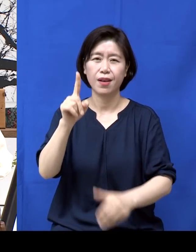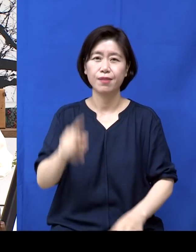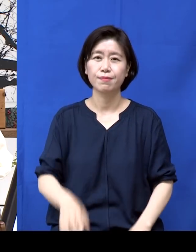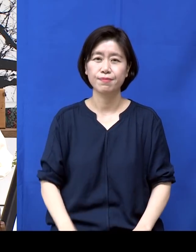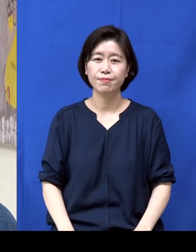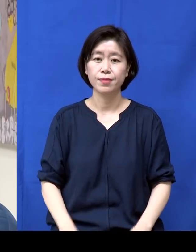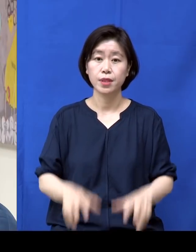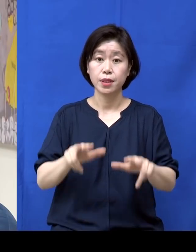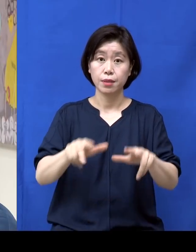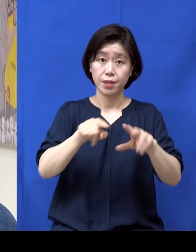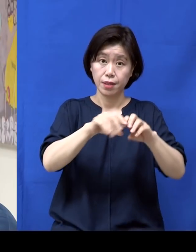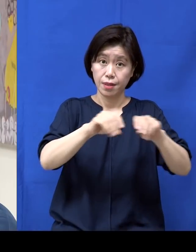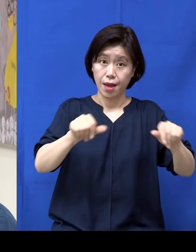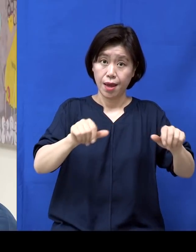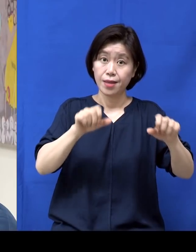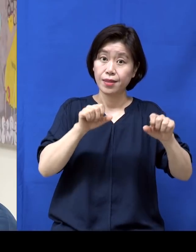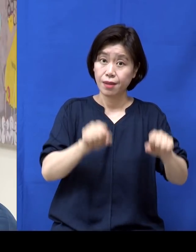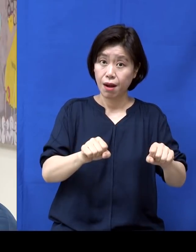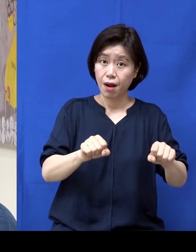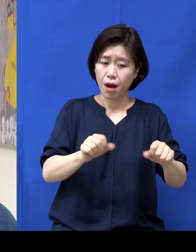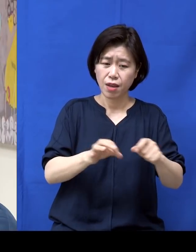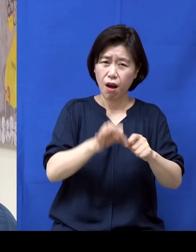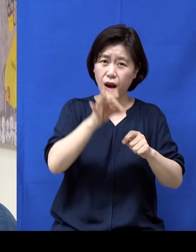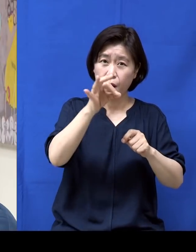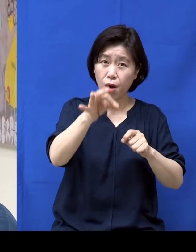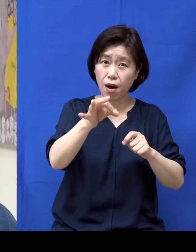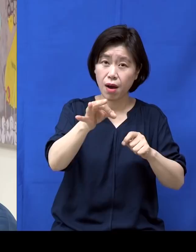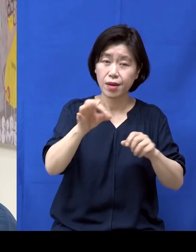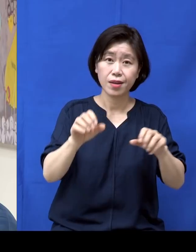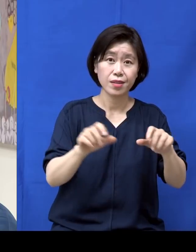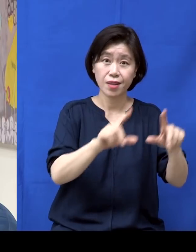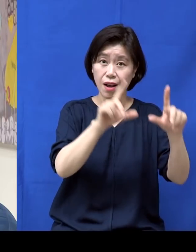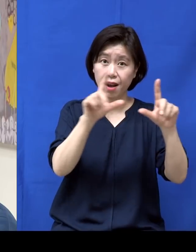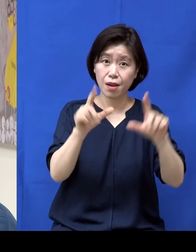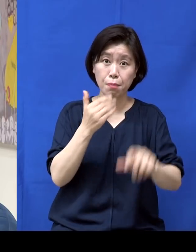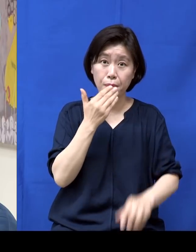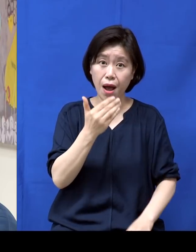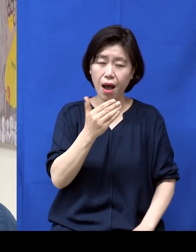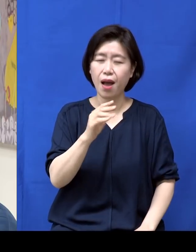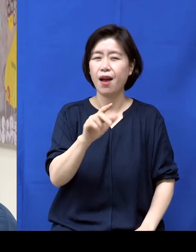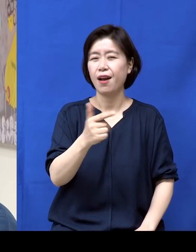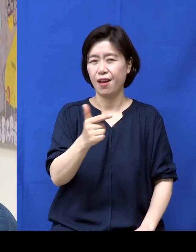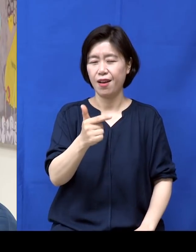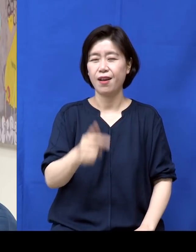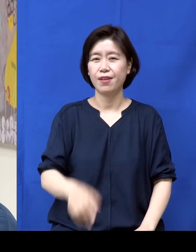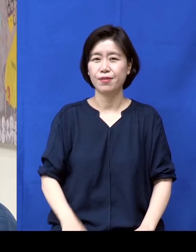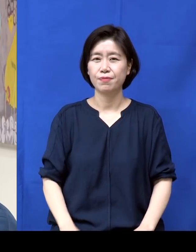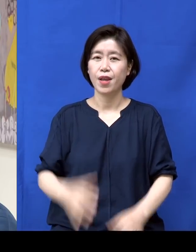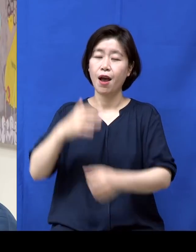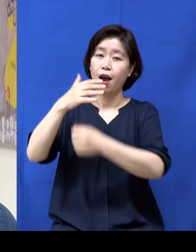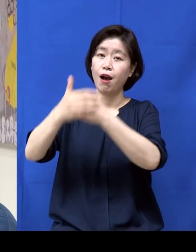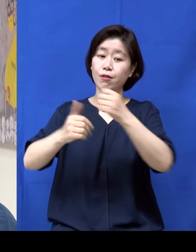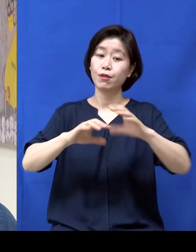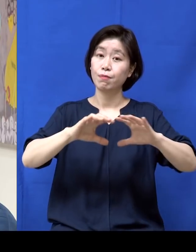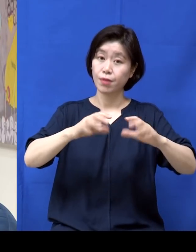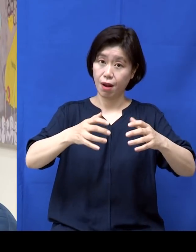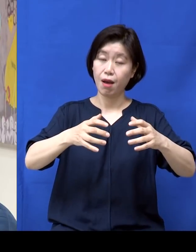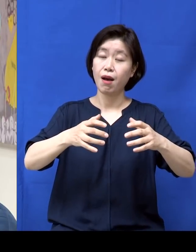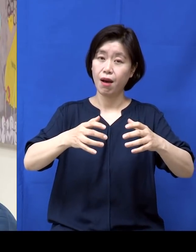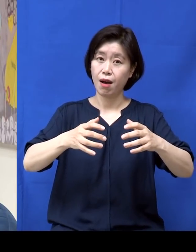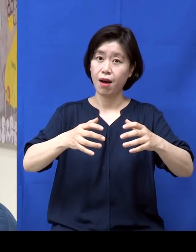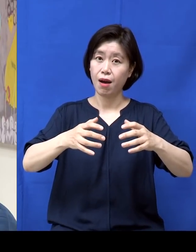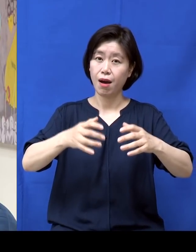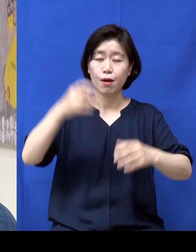여기서 한다라는 건 영원을 살아가는 한순간이기도 하잖아요. 지금 네. 우리가 하나님 나라를 여기서 누리고 살아가는 데 있어서